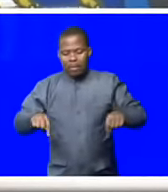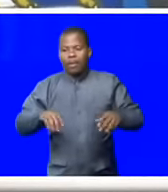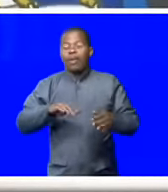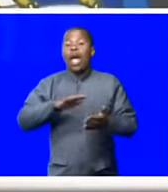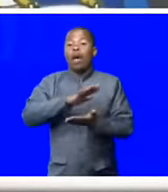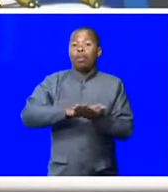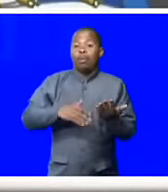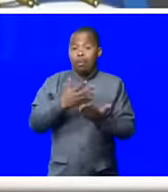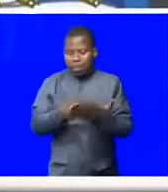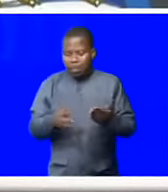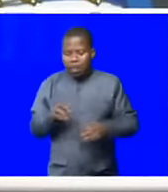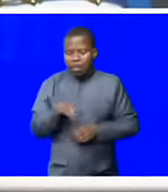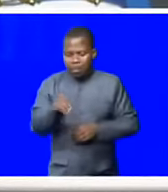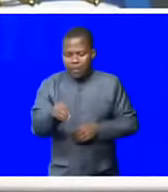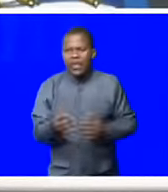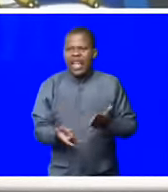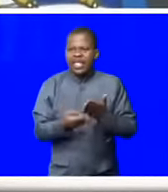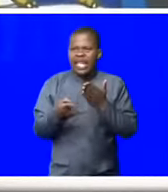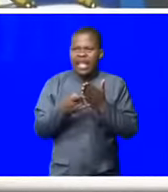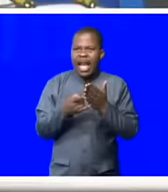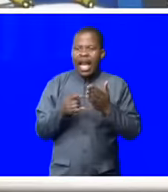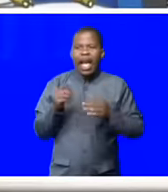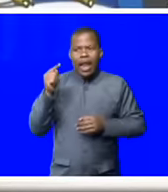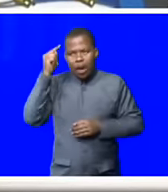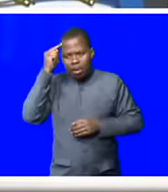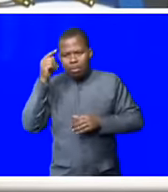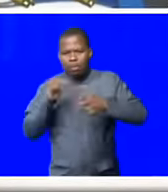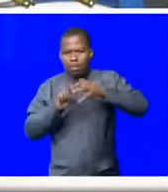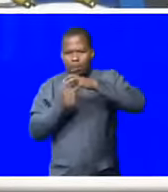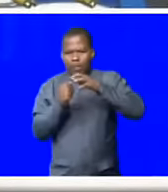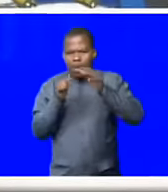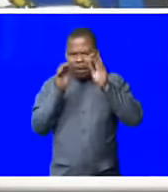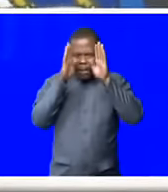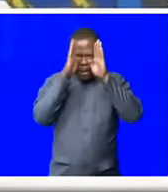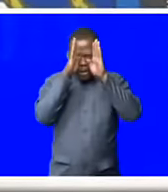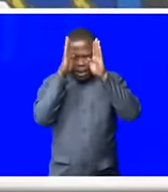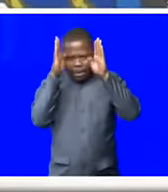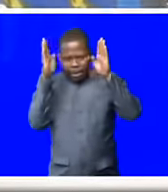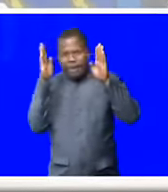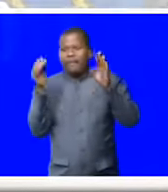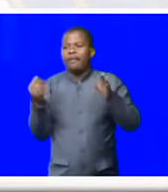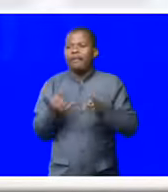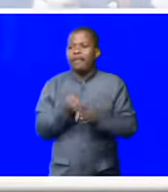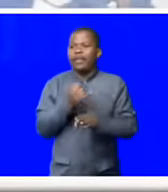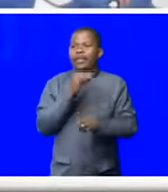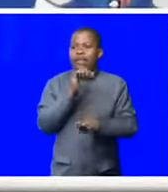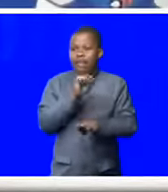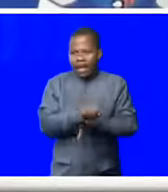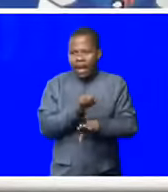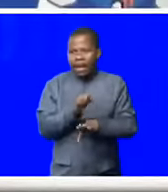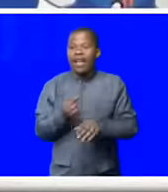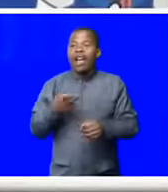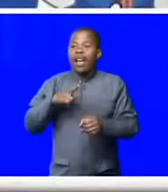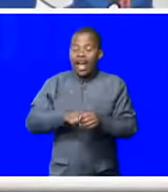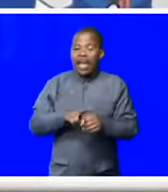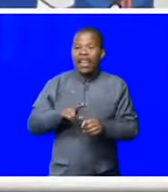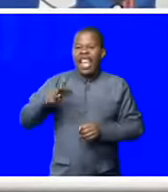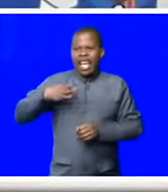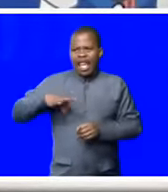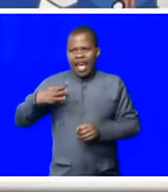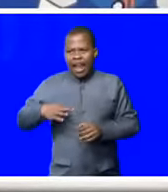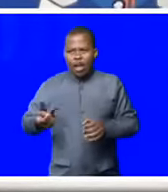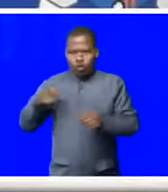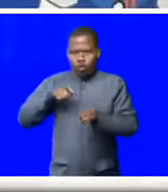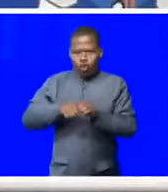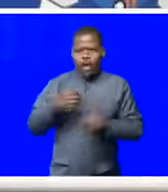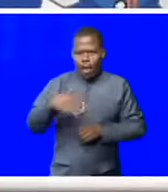ngoba siyayivula ingqondo nalomdlalo nawo umnanzi wentombatana ke dadodlala ikakhulukati ngijabula kakhulu ngoku nje